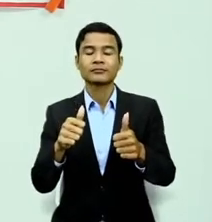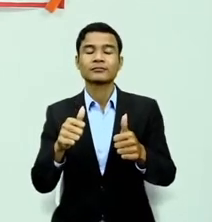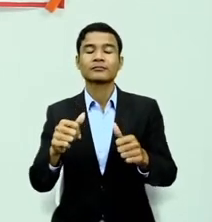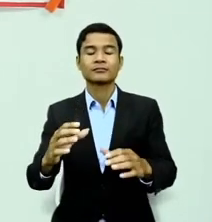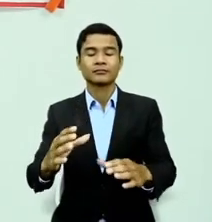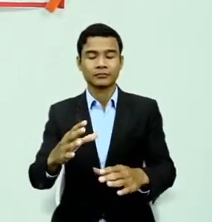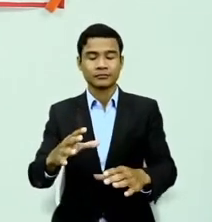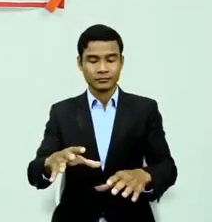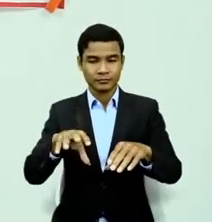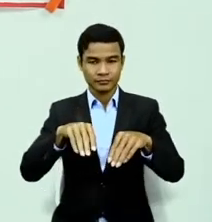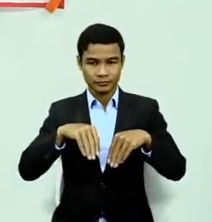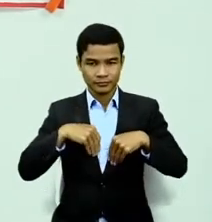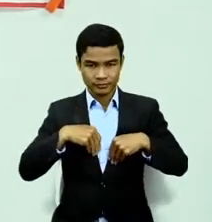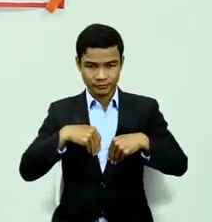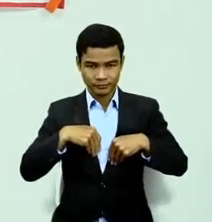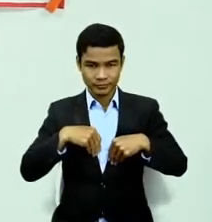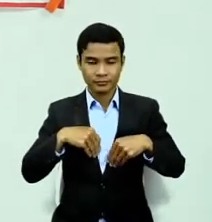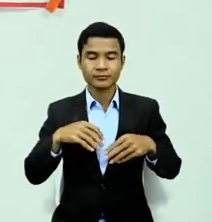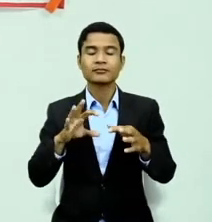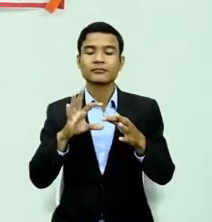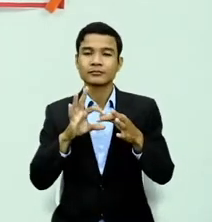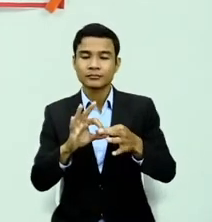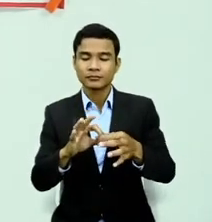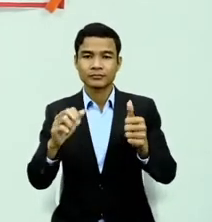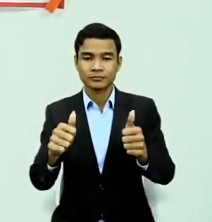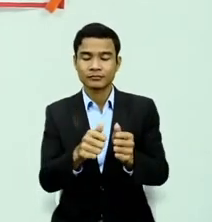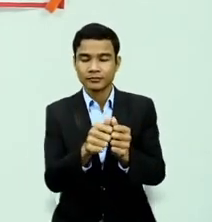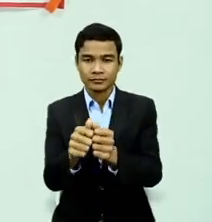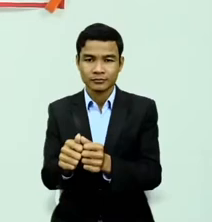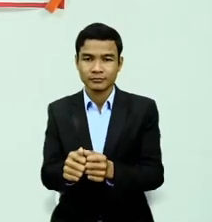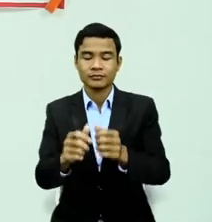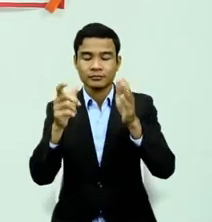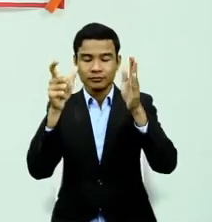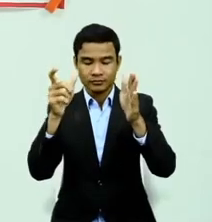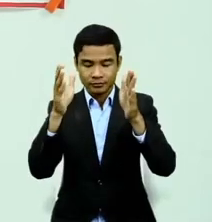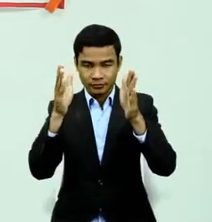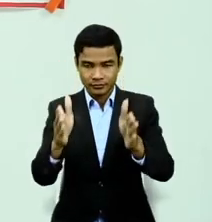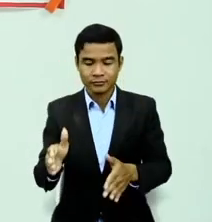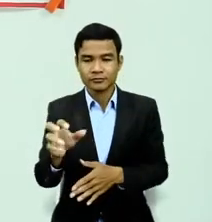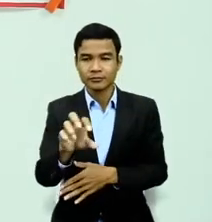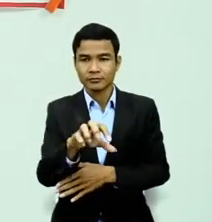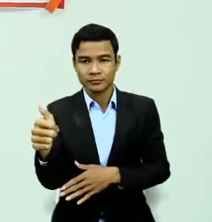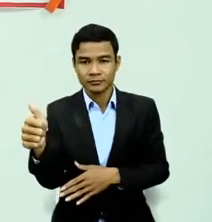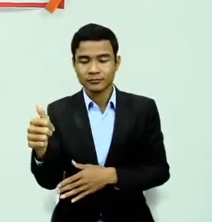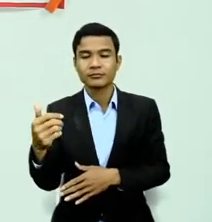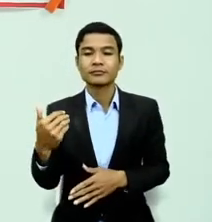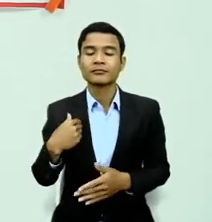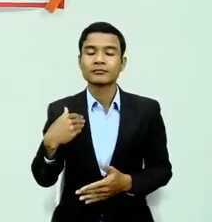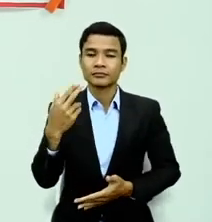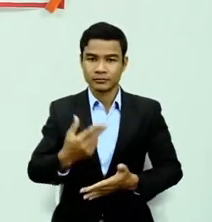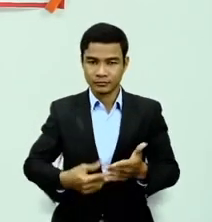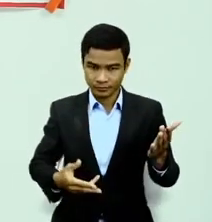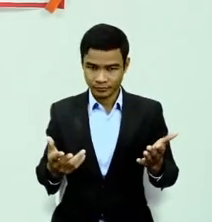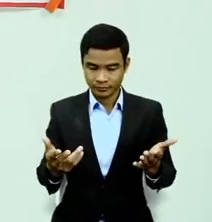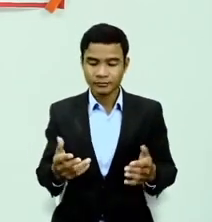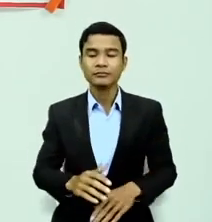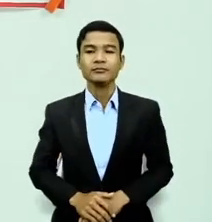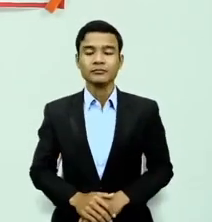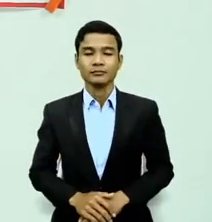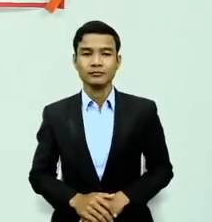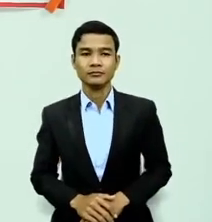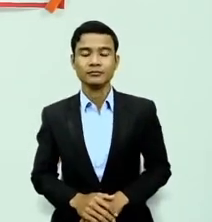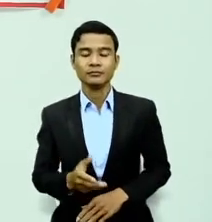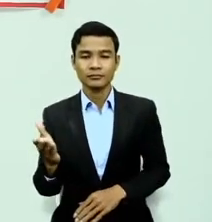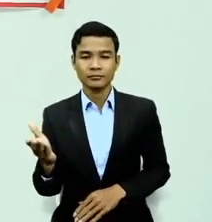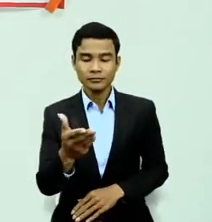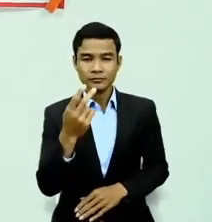thơ tùm nẹ tùm nông lõ chì muối nẹ đợt tới miến là vậy khá là chà